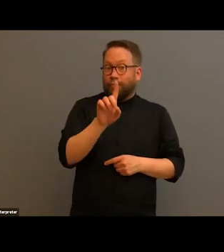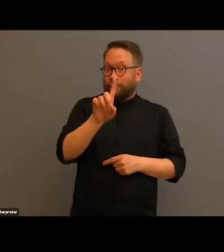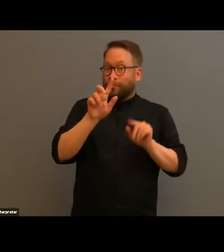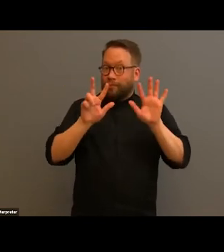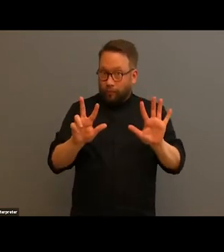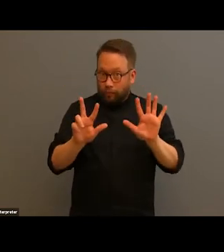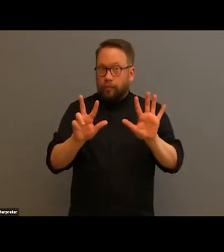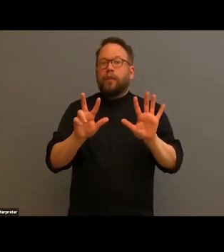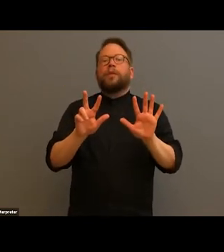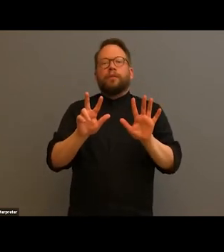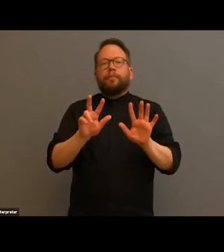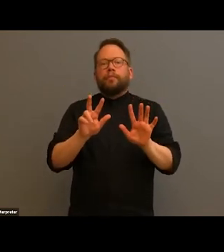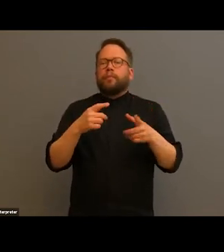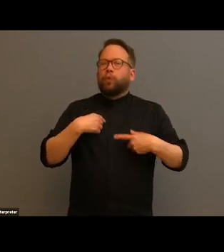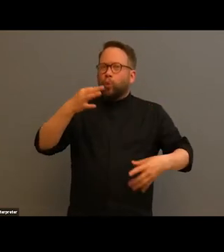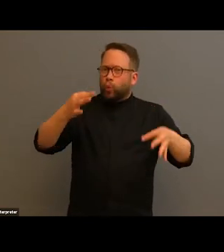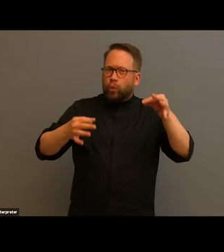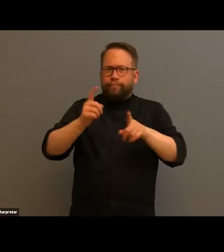här.